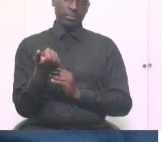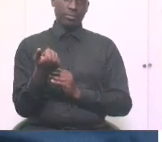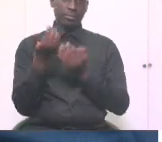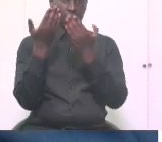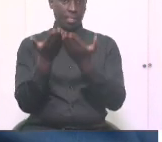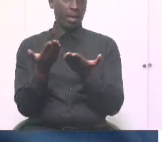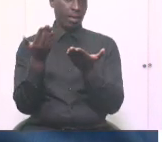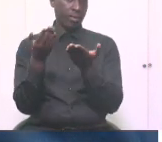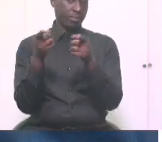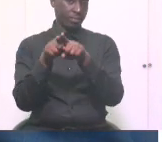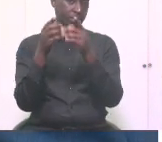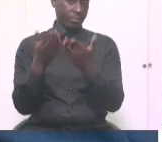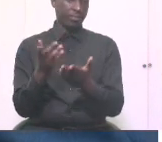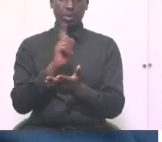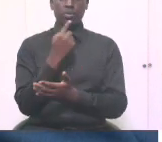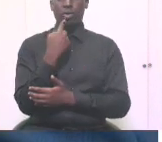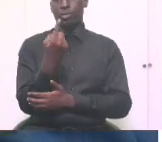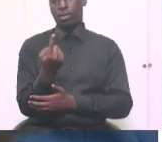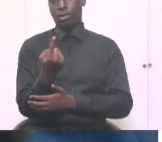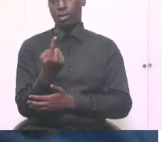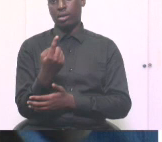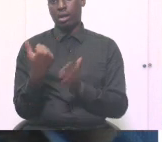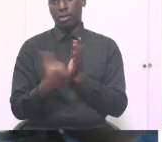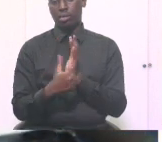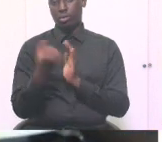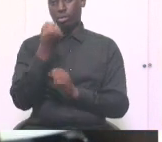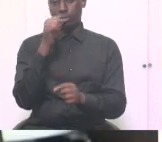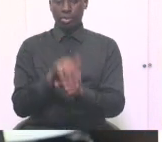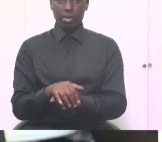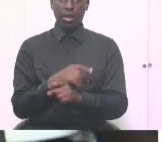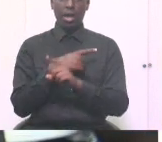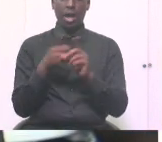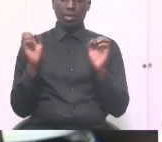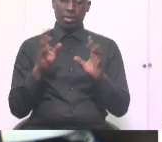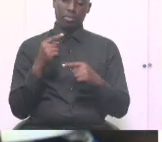hano naho ntago twavuga ko ari ikibazo gikomeye